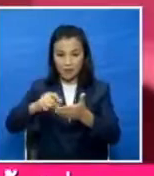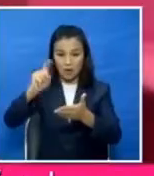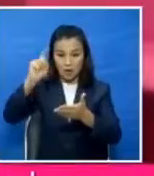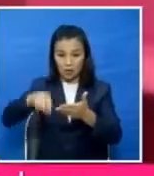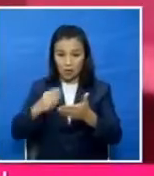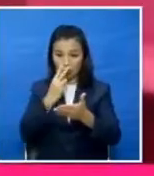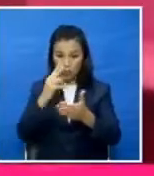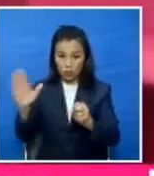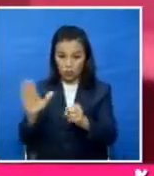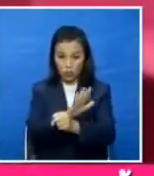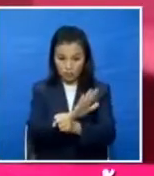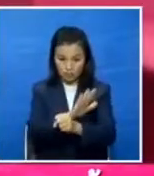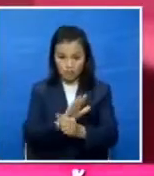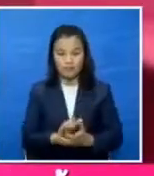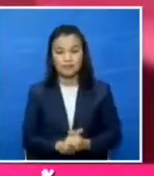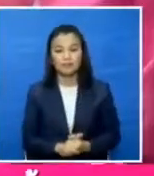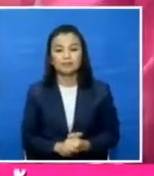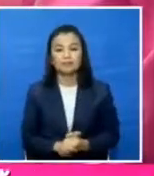าพที่สมบูรณ์นะคะ